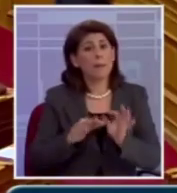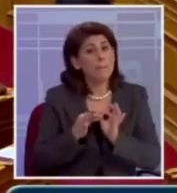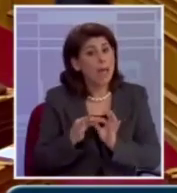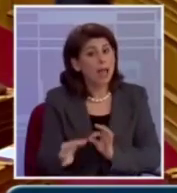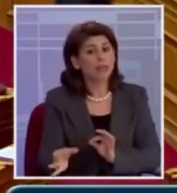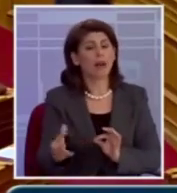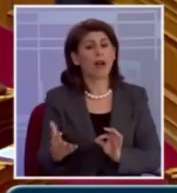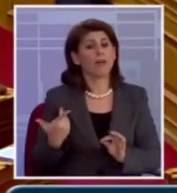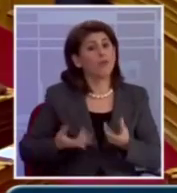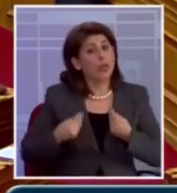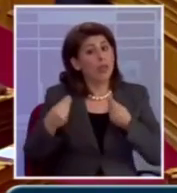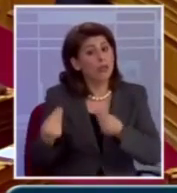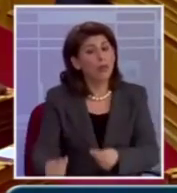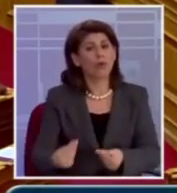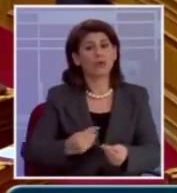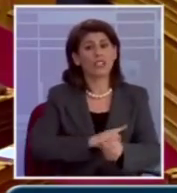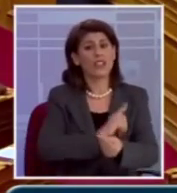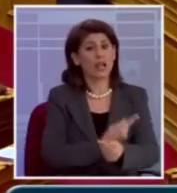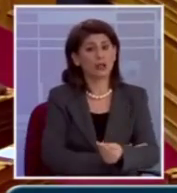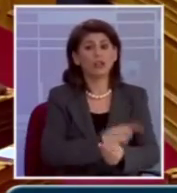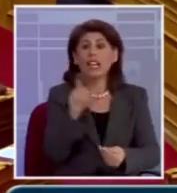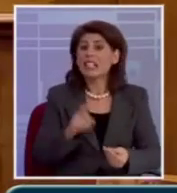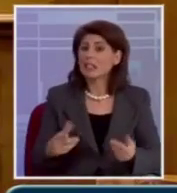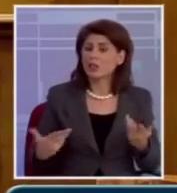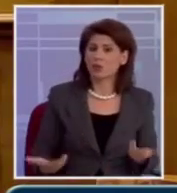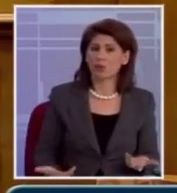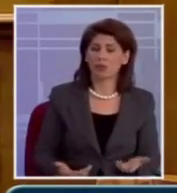οποία θα τους δώσουν τη δυνατότητα να ζήσουν.